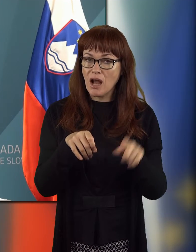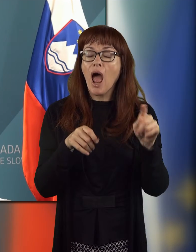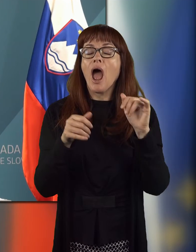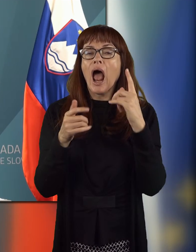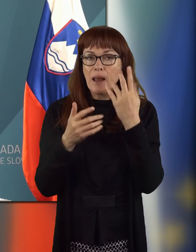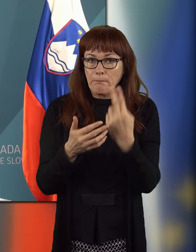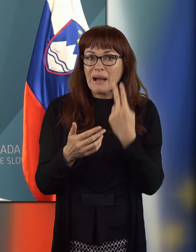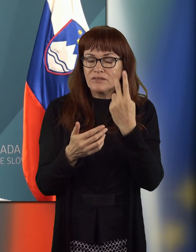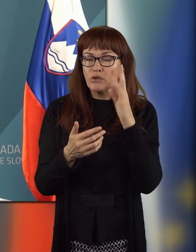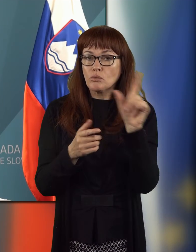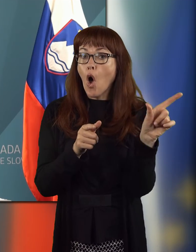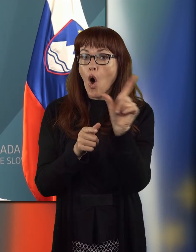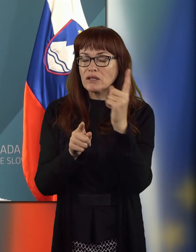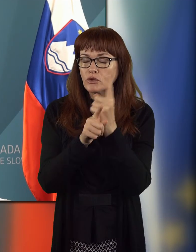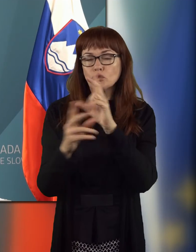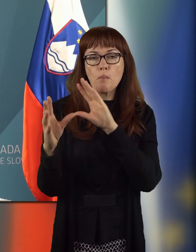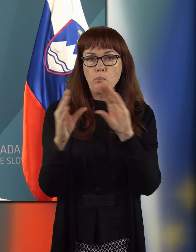dva pogovorita?